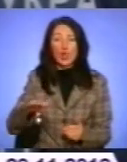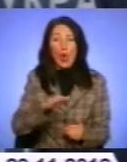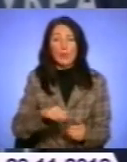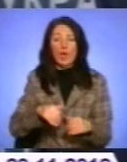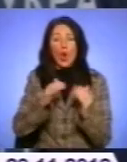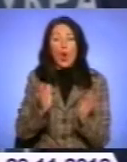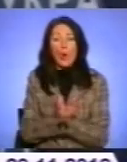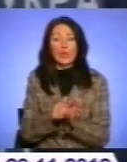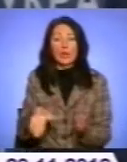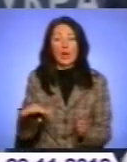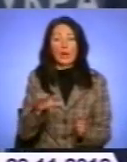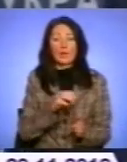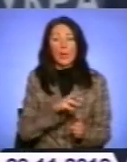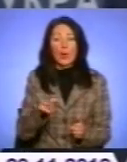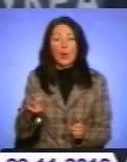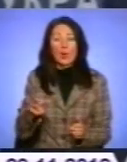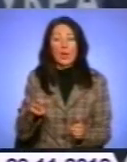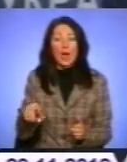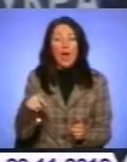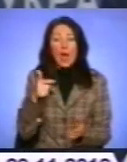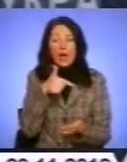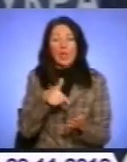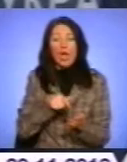миллионниках Украины. В Киеве, Борисполе,